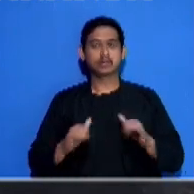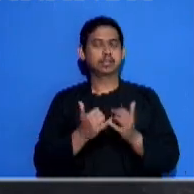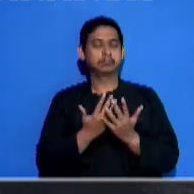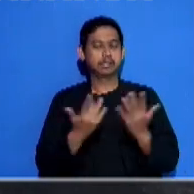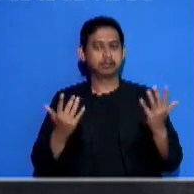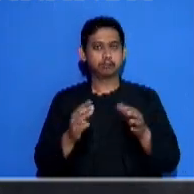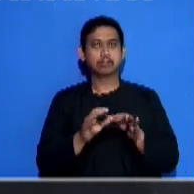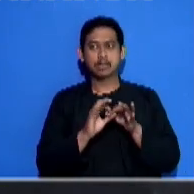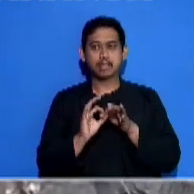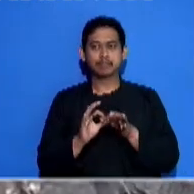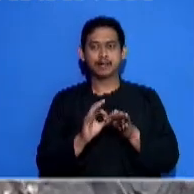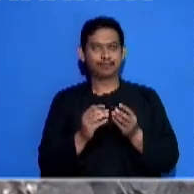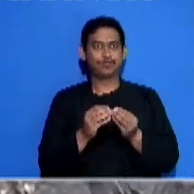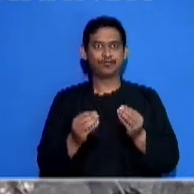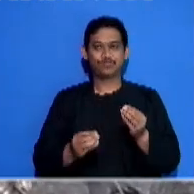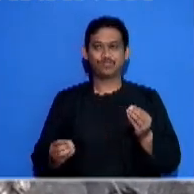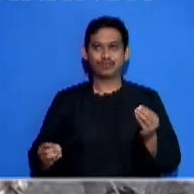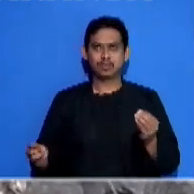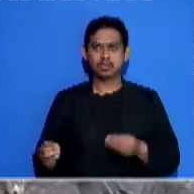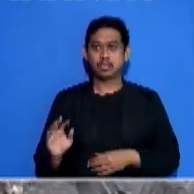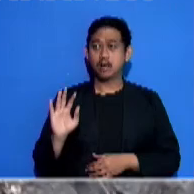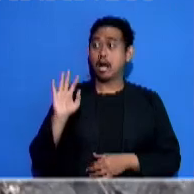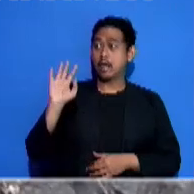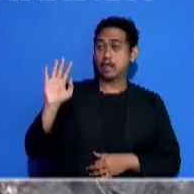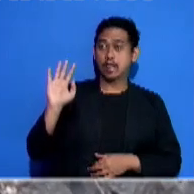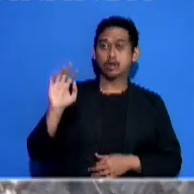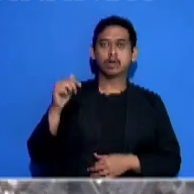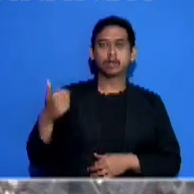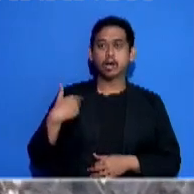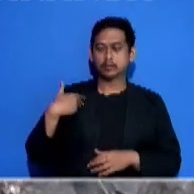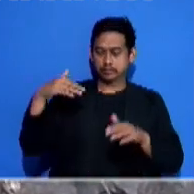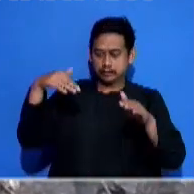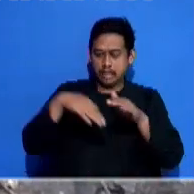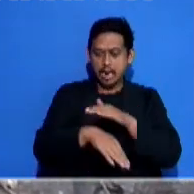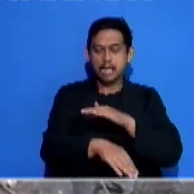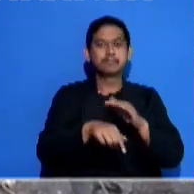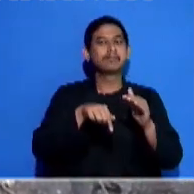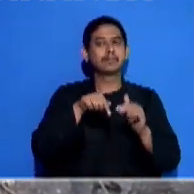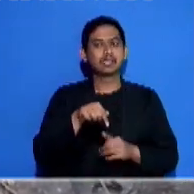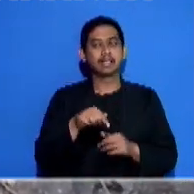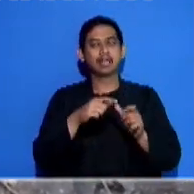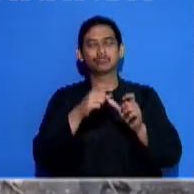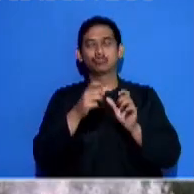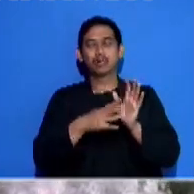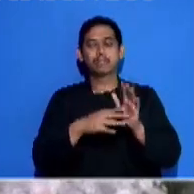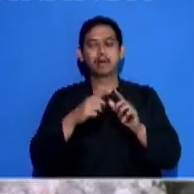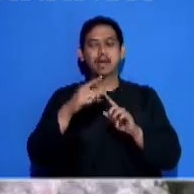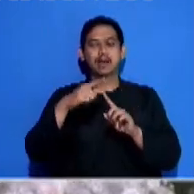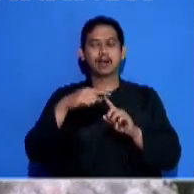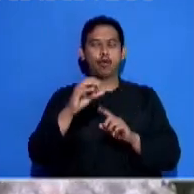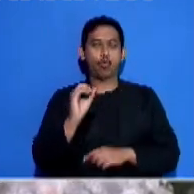runtun-temurun. Saking sakjawining Gua Kisundo ugi wonten Gua Sumitro ingkang gadah bolongan cacah kalih vertikal lan